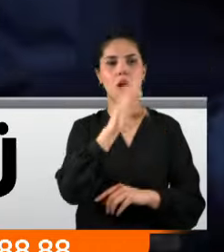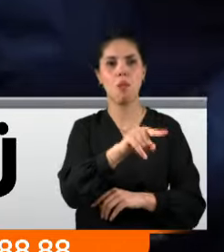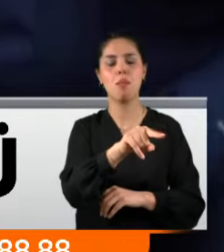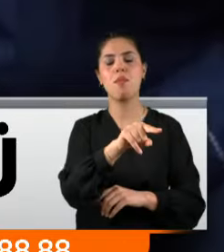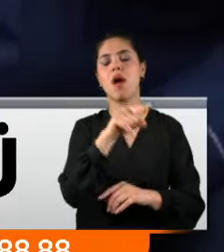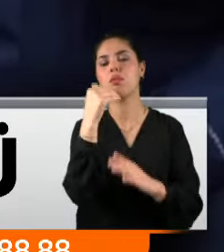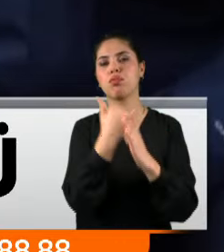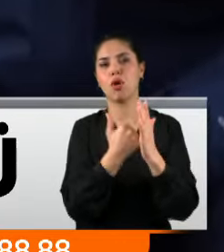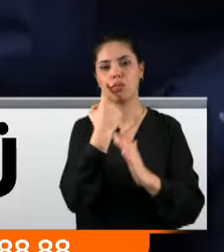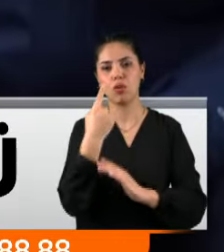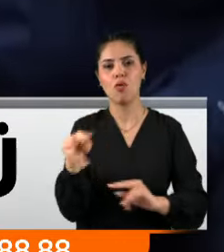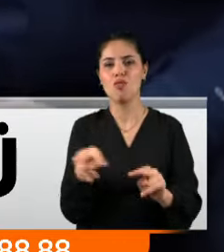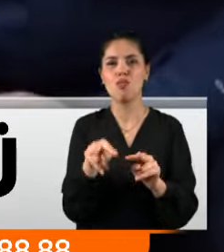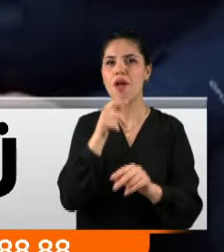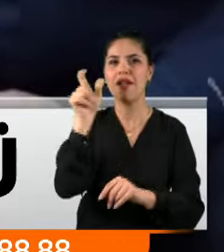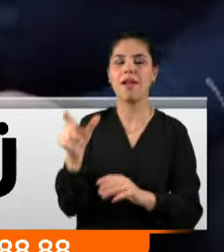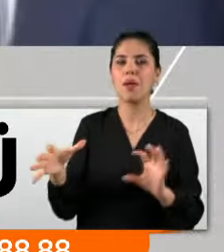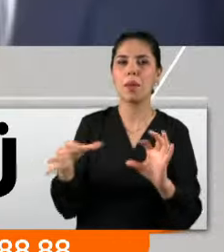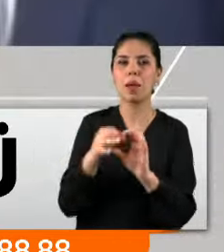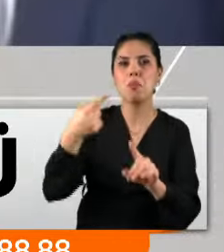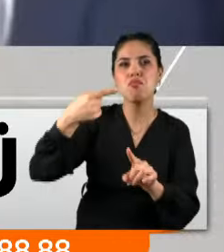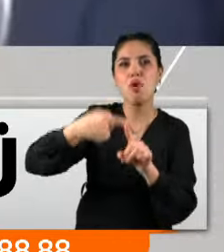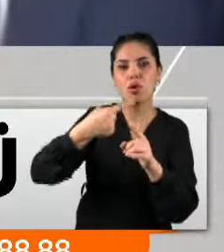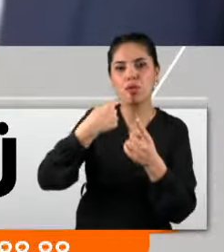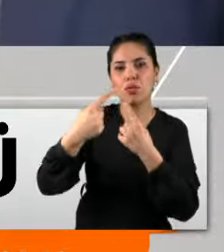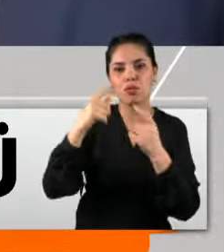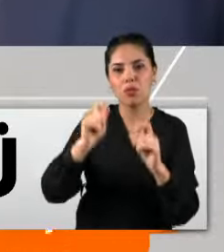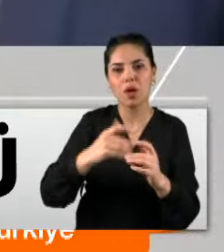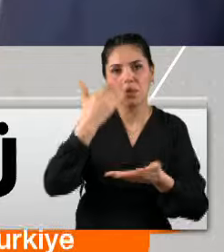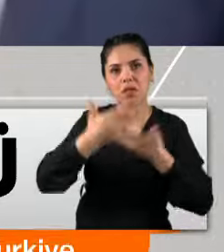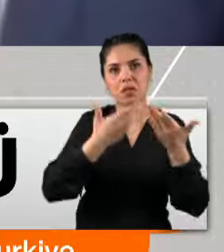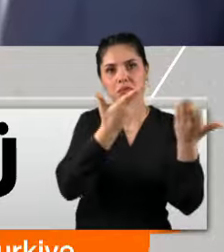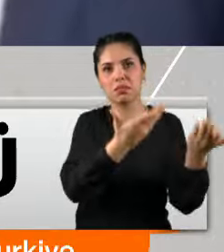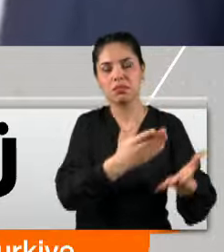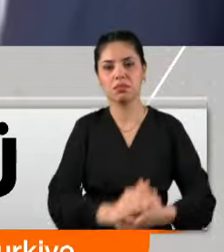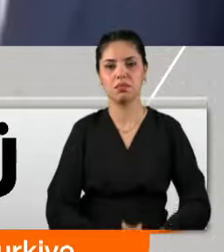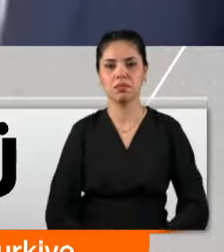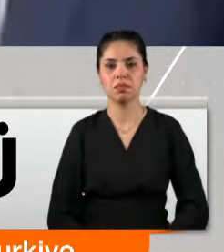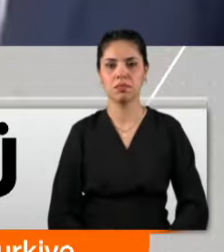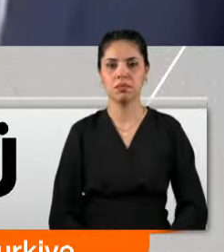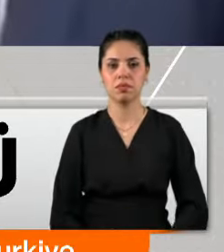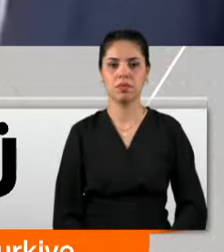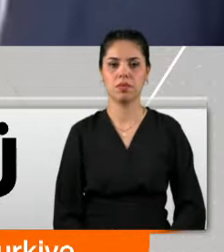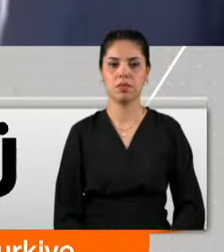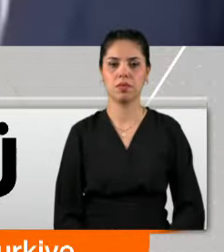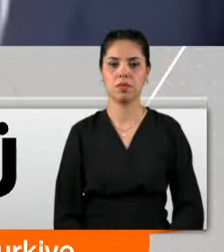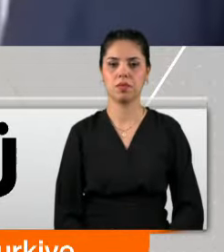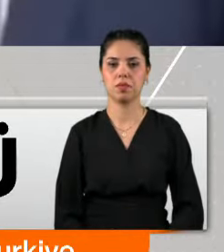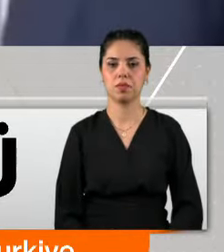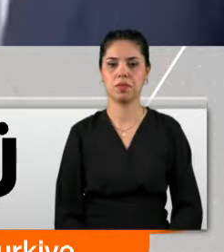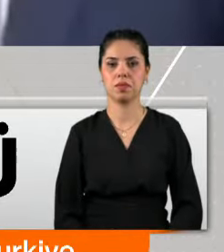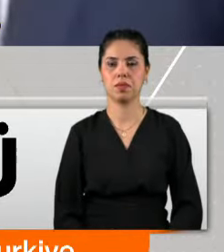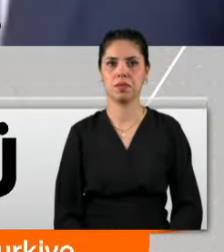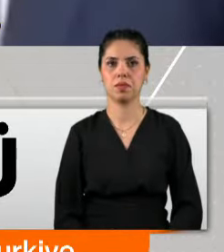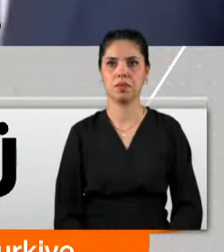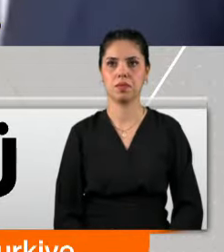kurum hakkında övgü dolu sözler sarf etti. Sayın Kurum'la da aynı zamanda biz okul arkadaşıyız. Daha sonrasında da toplu konut